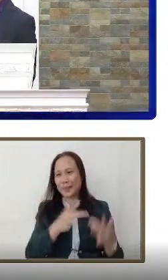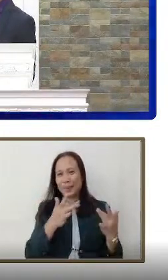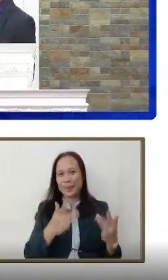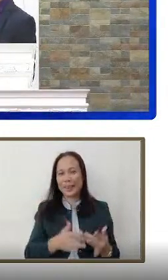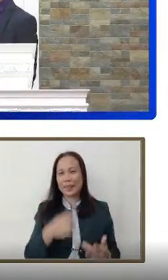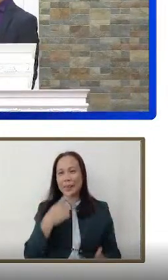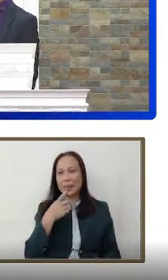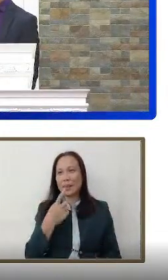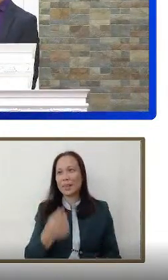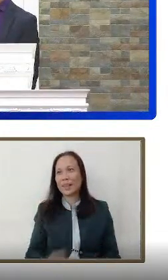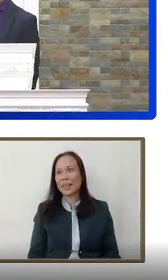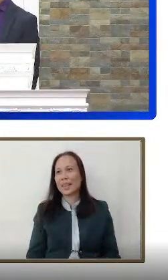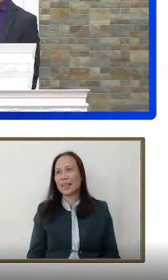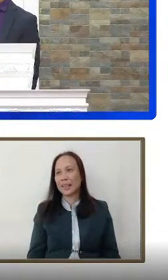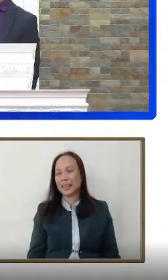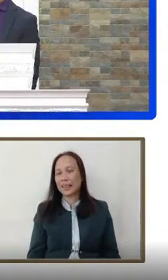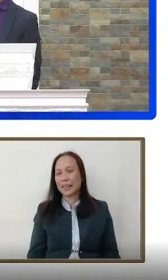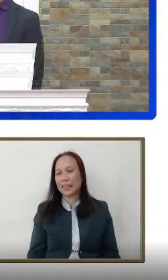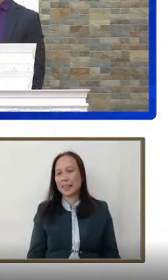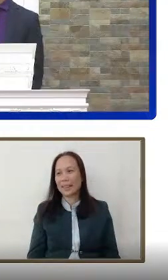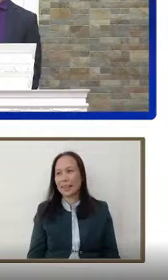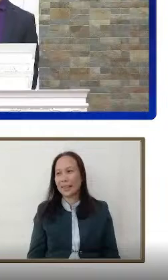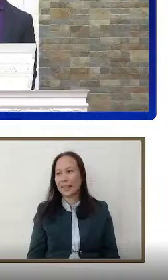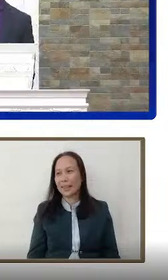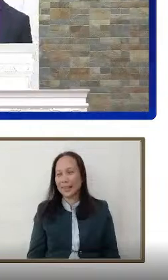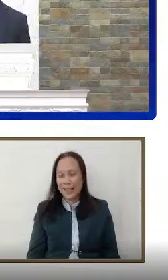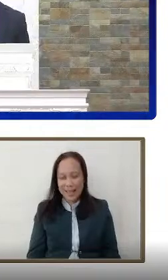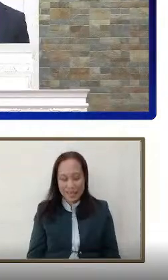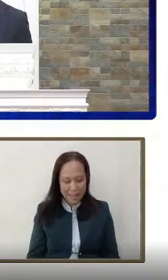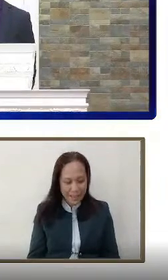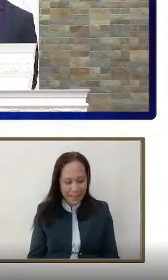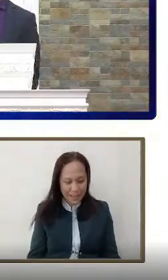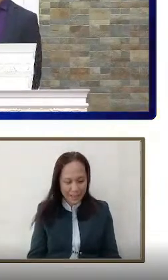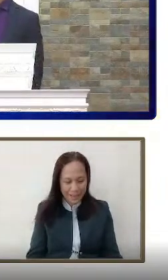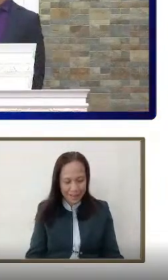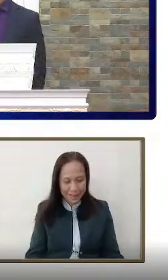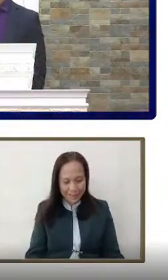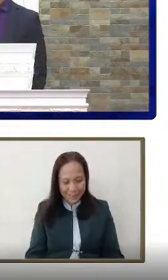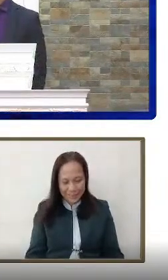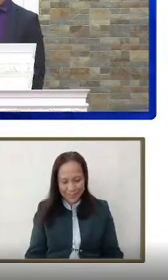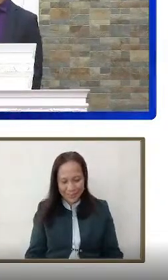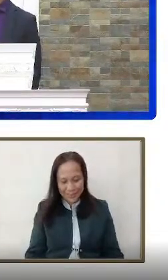Ayun. Ano po yung wag na. Tama na yun. Alright, sige.